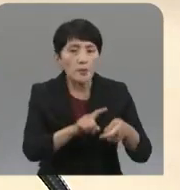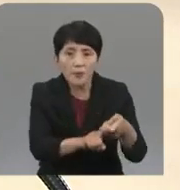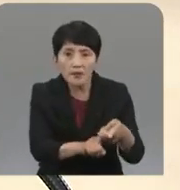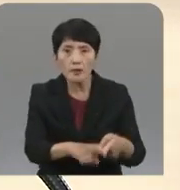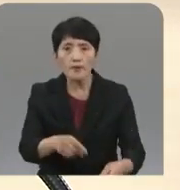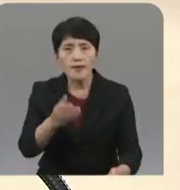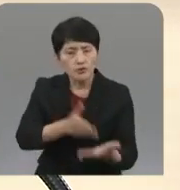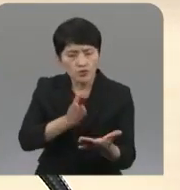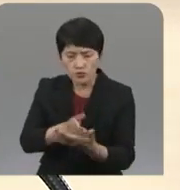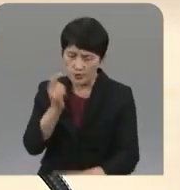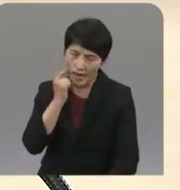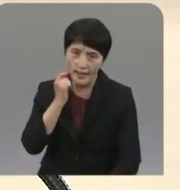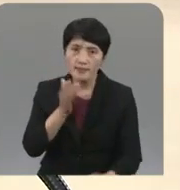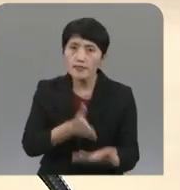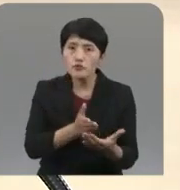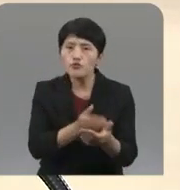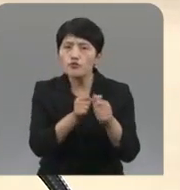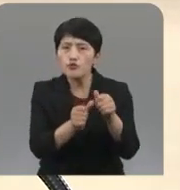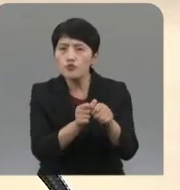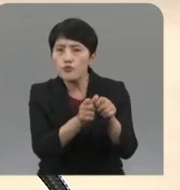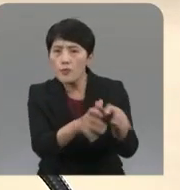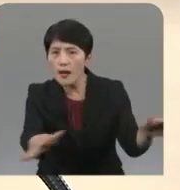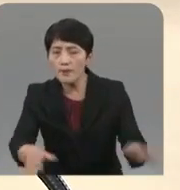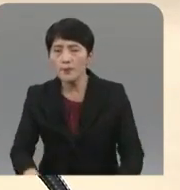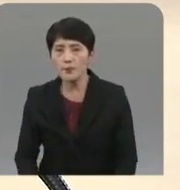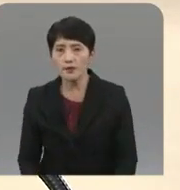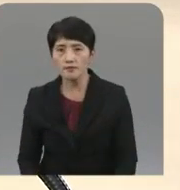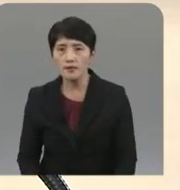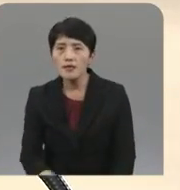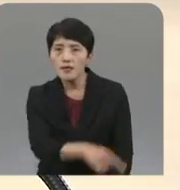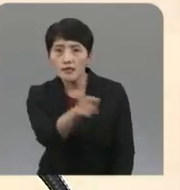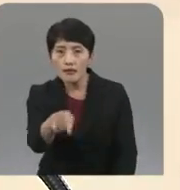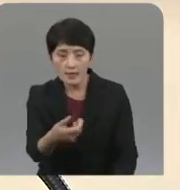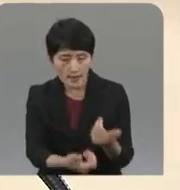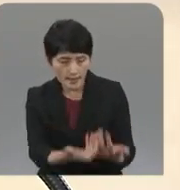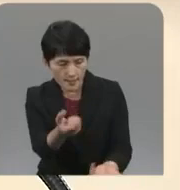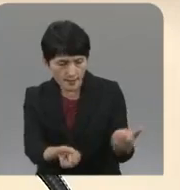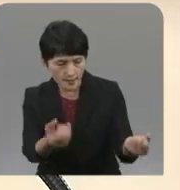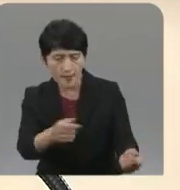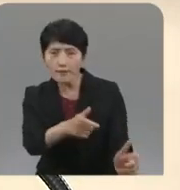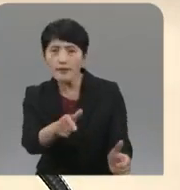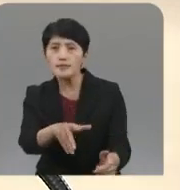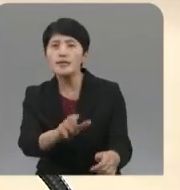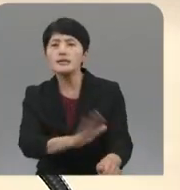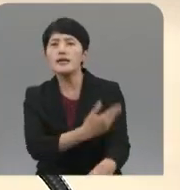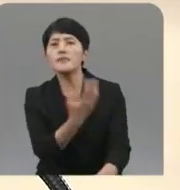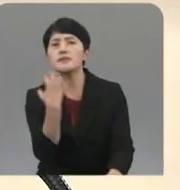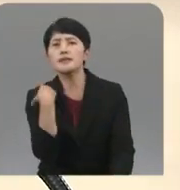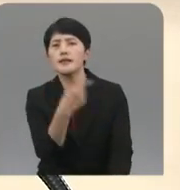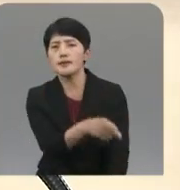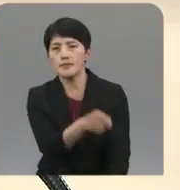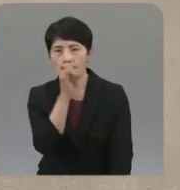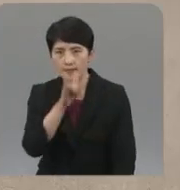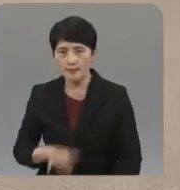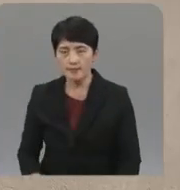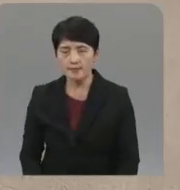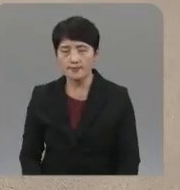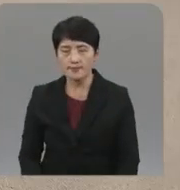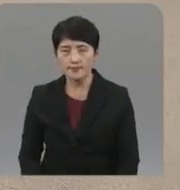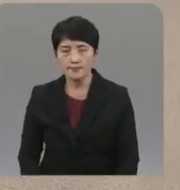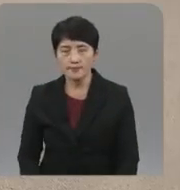y Đông quan cảnh báo rằng sẽ có biện pháp quyết liệt khôi phục lại niềm tin vào các đài phát sóng công cộng dưới sự lựa chọn và phán xét của người dân